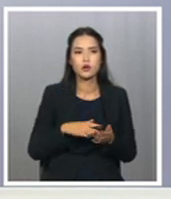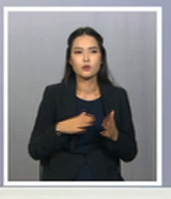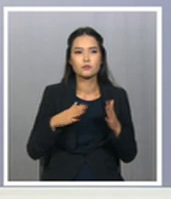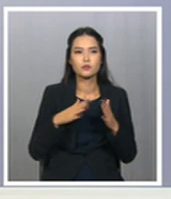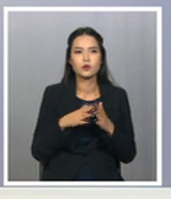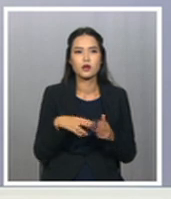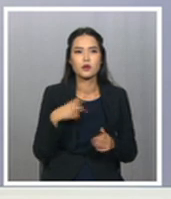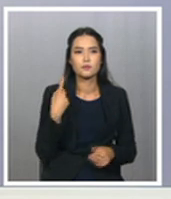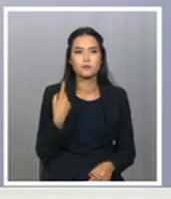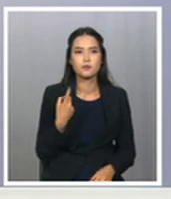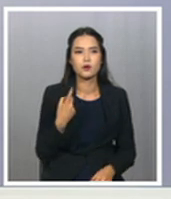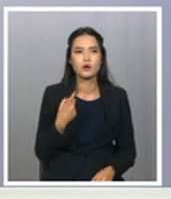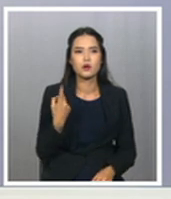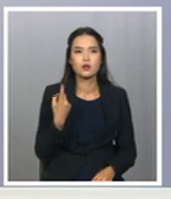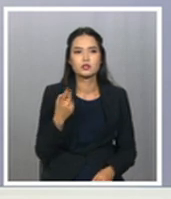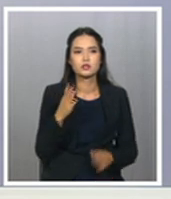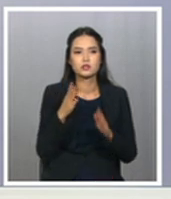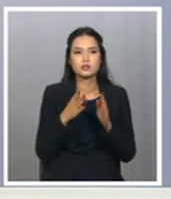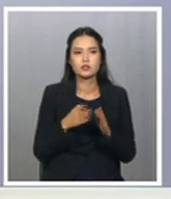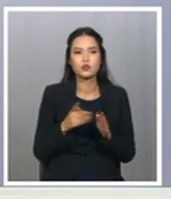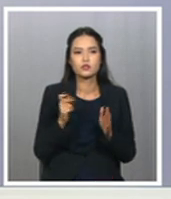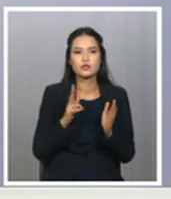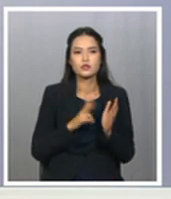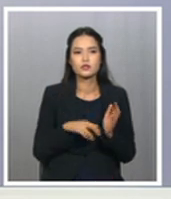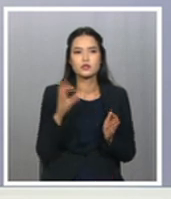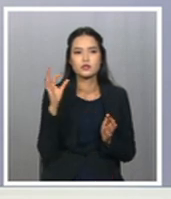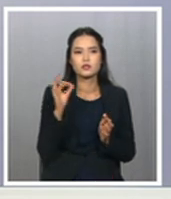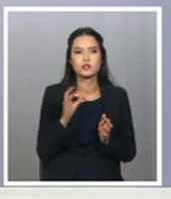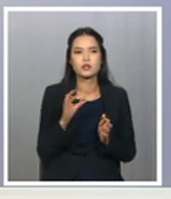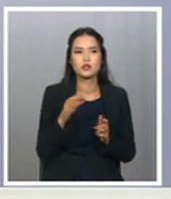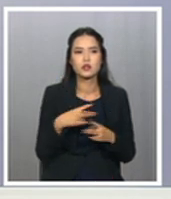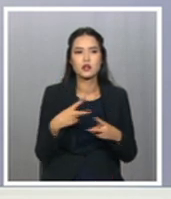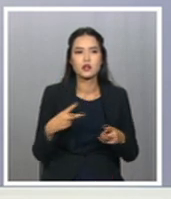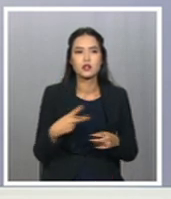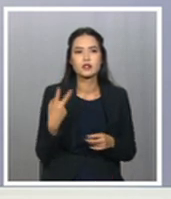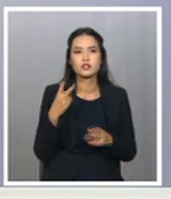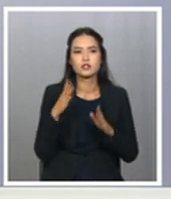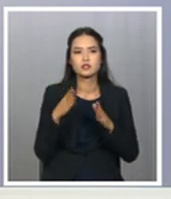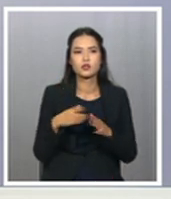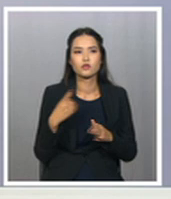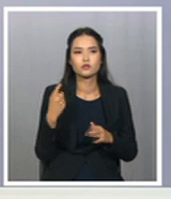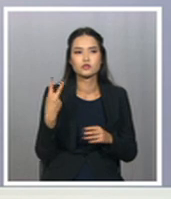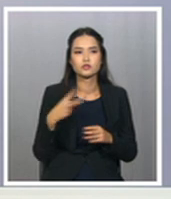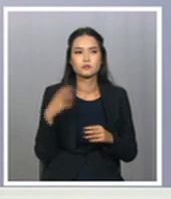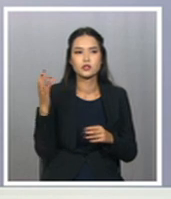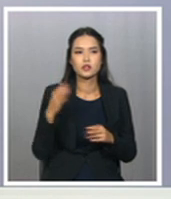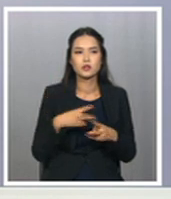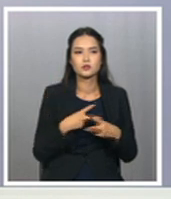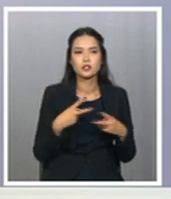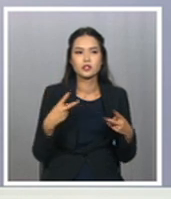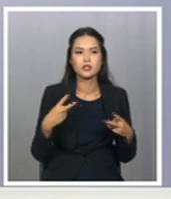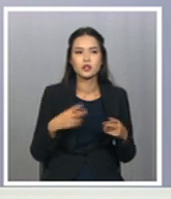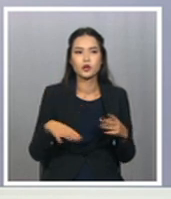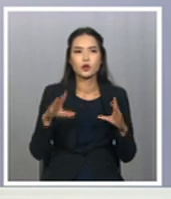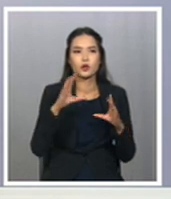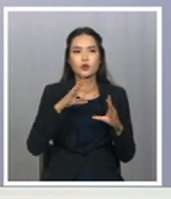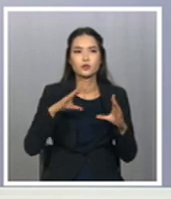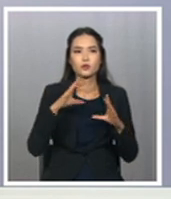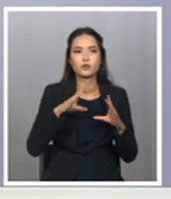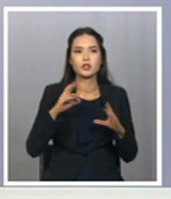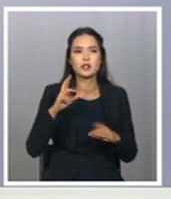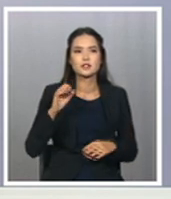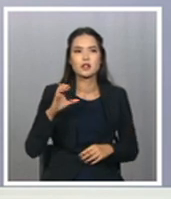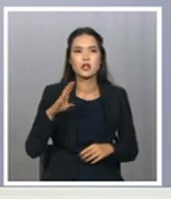бұрышы бірінші жағдайда 180 градусқа тең, екінші жағдайда 120 градусқа тең